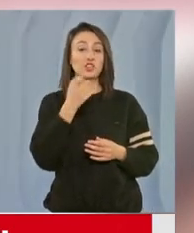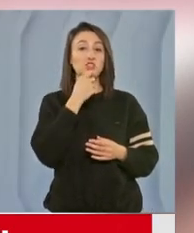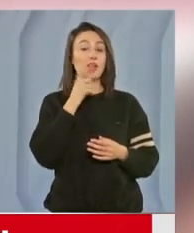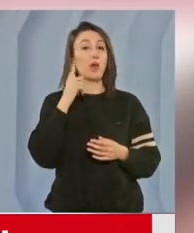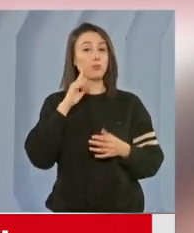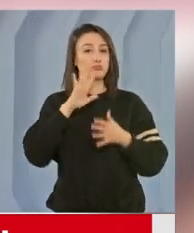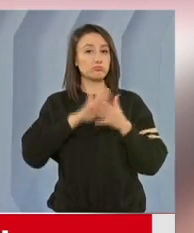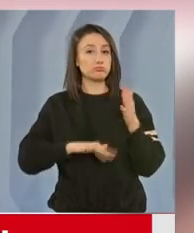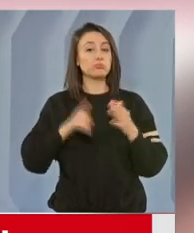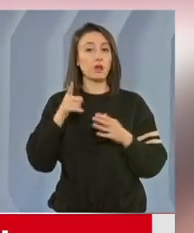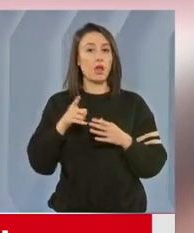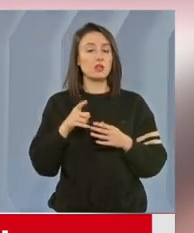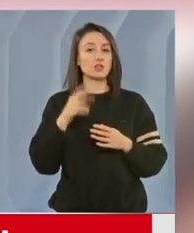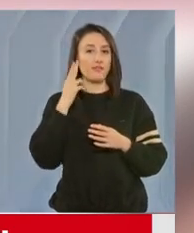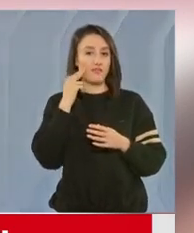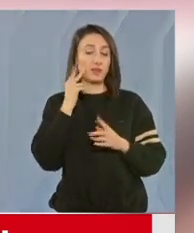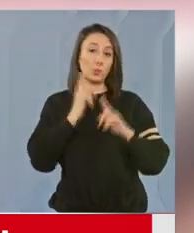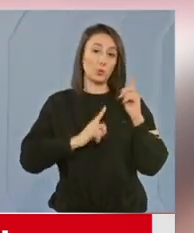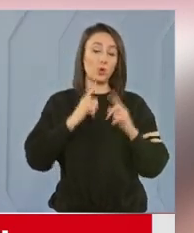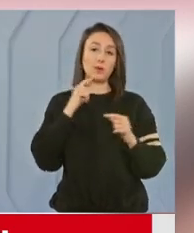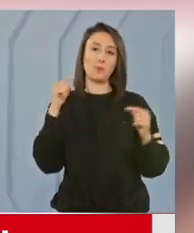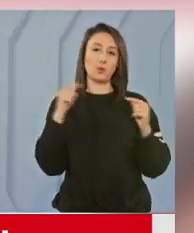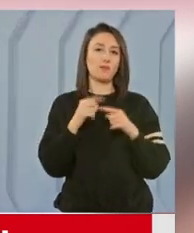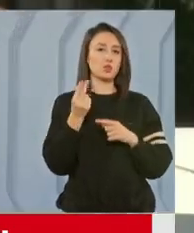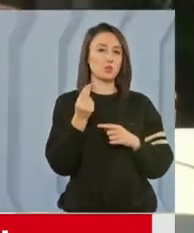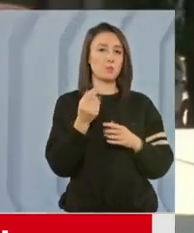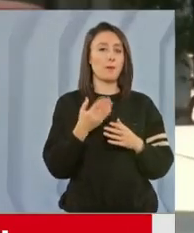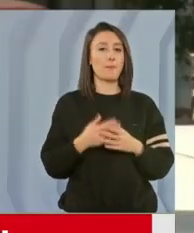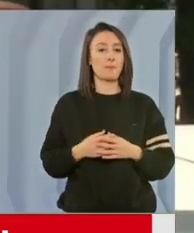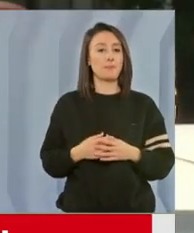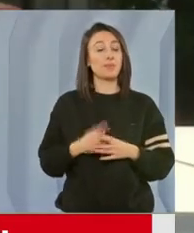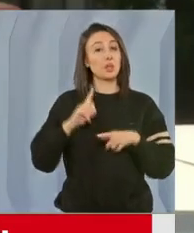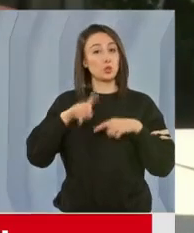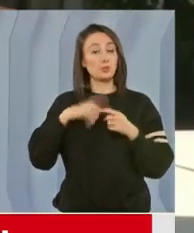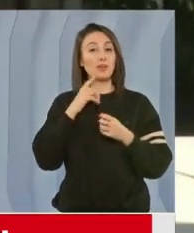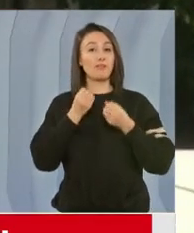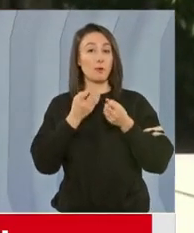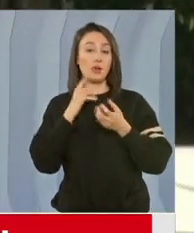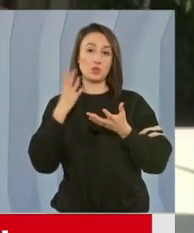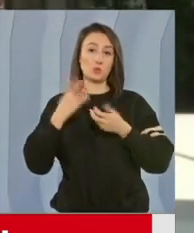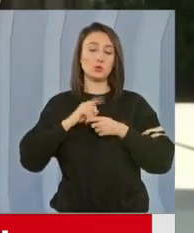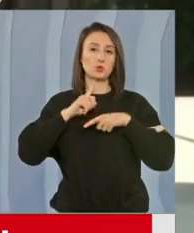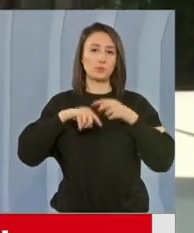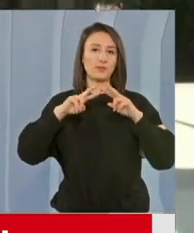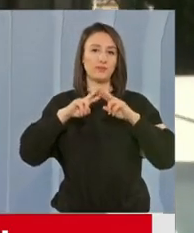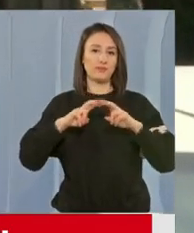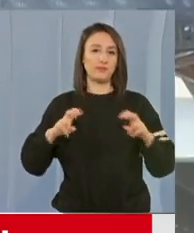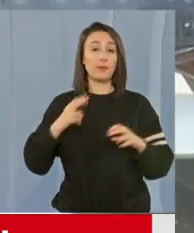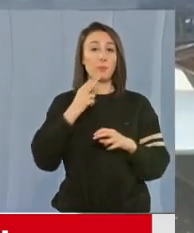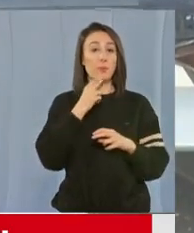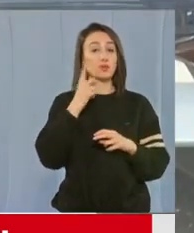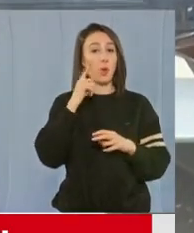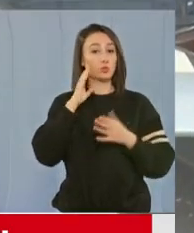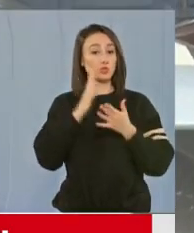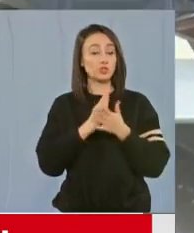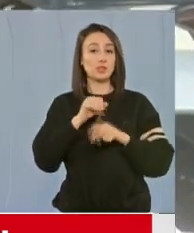au întreținut relații sexuale cu acestea uneori contra unor sume de bani ca urmare a informațiilor obținute în urma cercetărilor Polițiștii